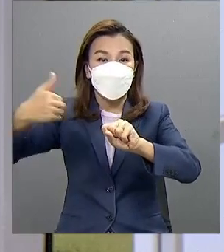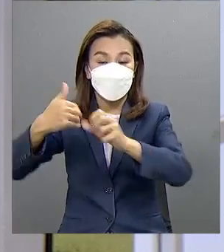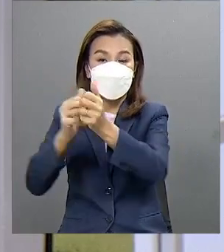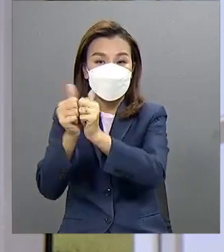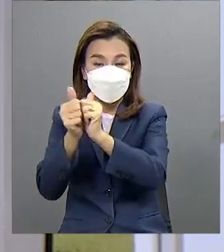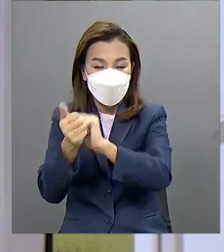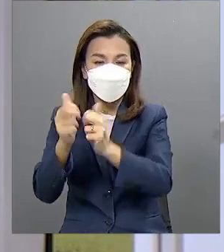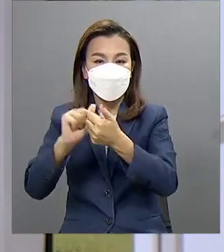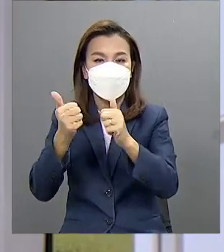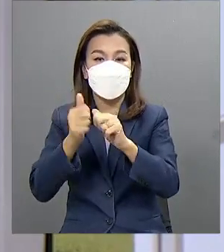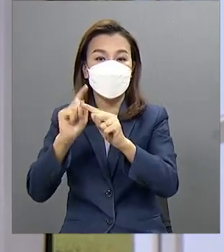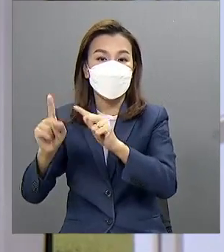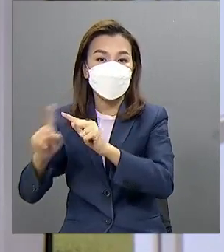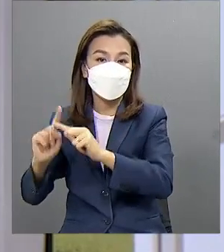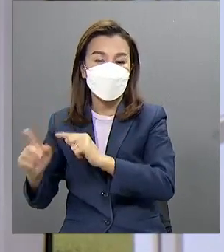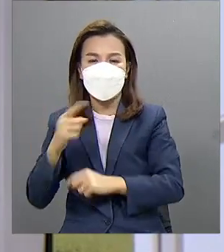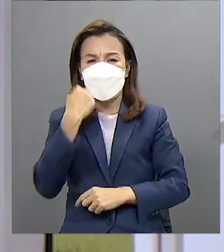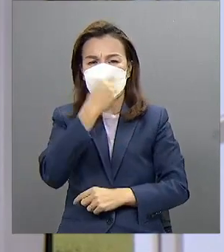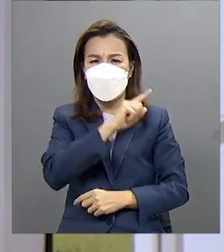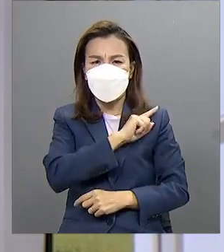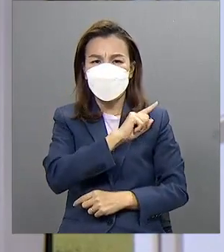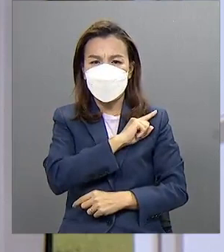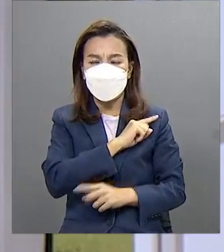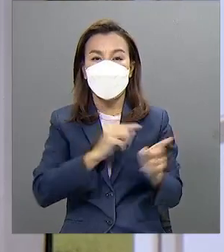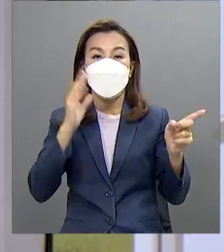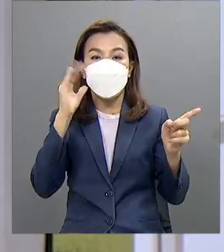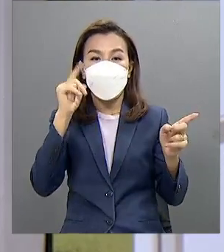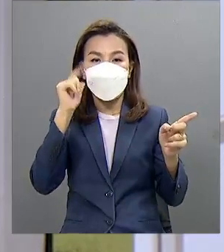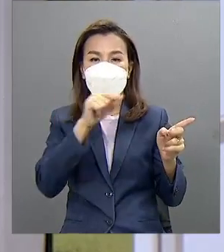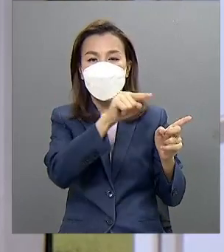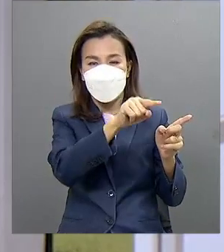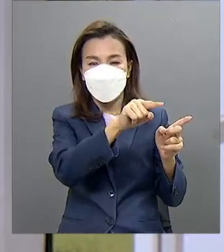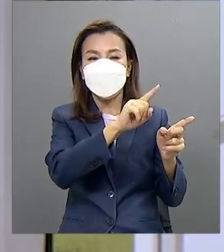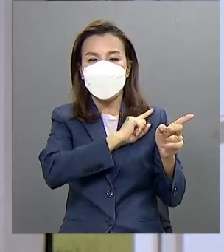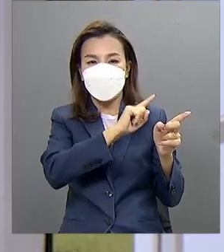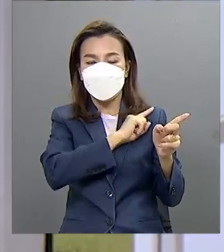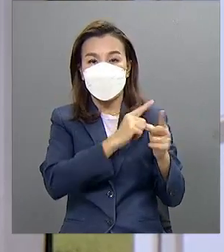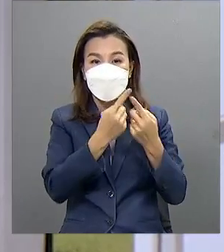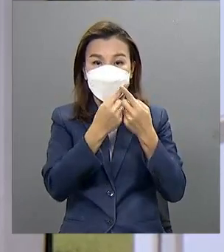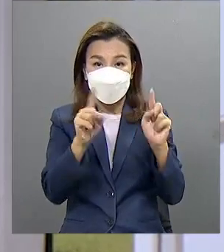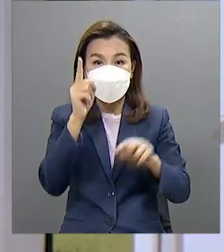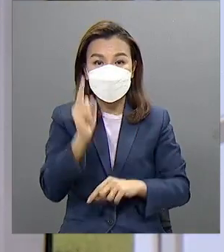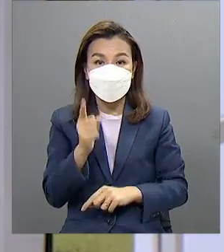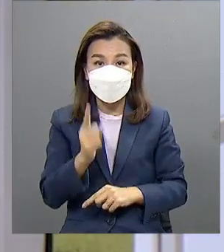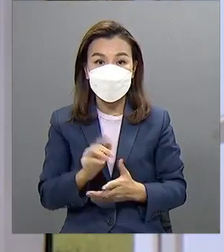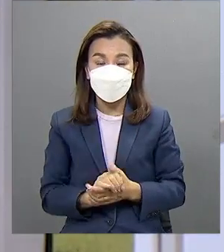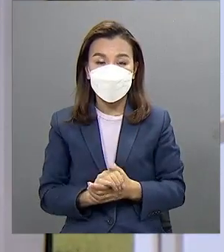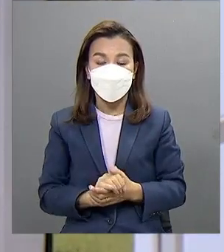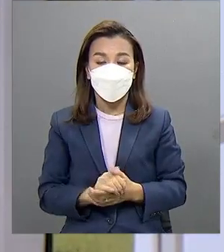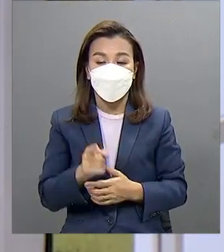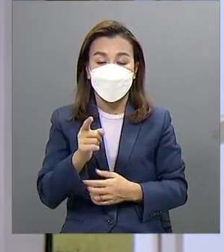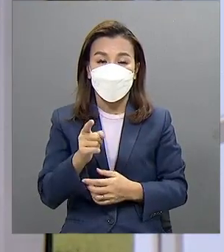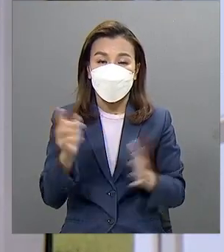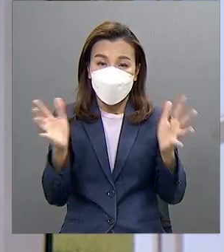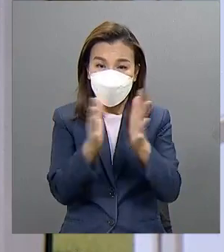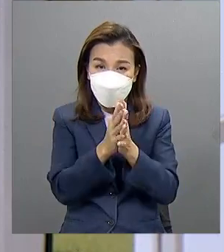ที่ต้องรับผิดชอบด้วยแน่นอนเราจะเคยได้ยินว่าคุณพ่อคุณแม่ผู้ปกครองมีส่วนด้วยแต่จริงแล้วเรื่องนี้มีส่วนด้วยมากน้อยแค่ไหนผู้ปกครองจะต้อง